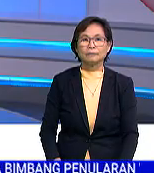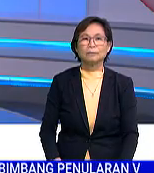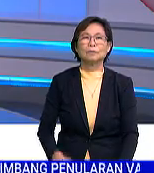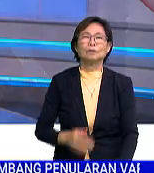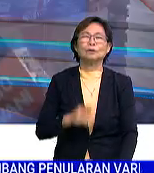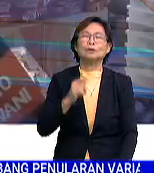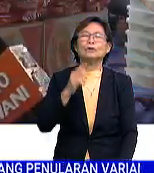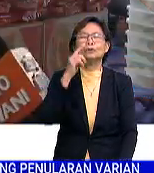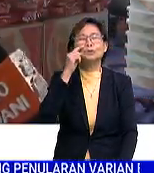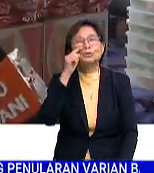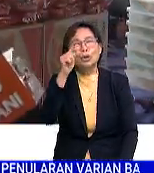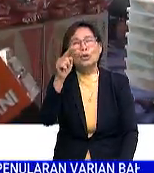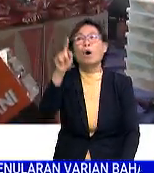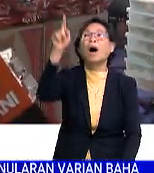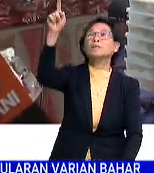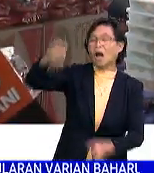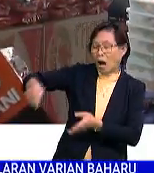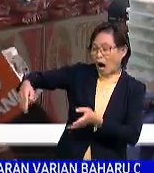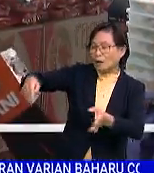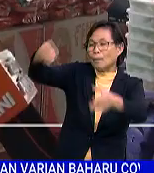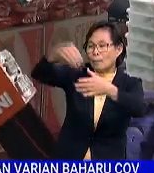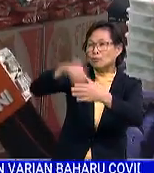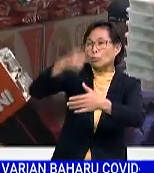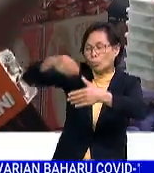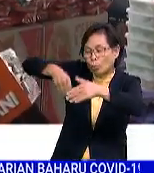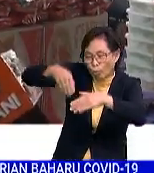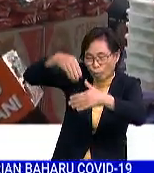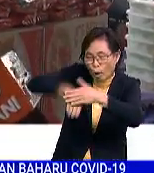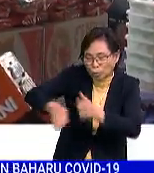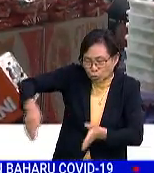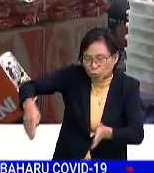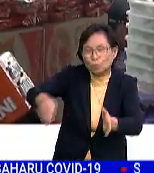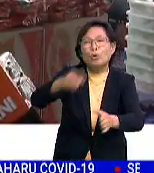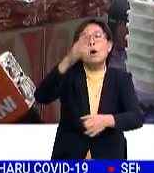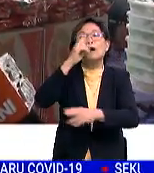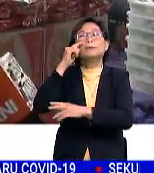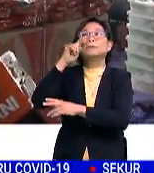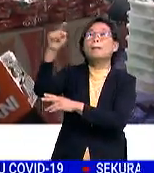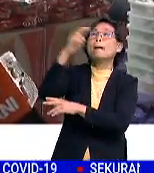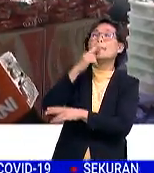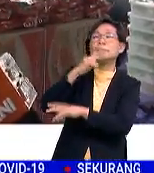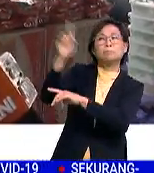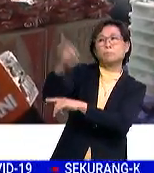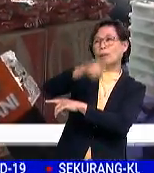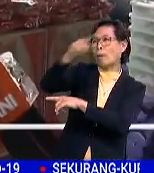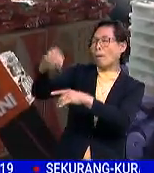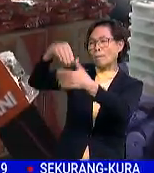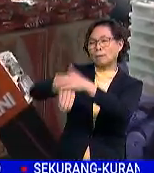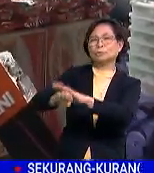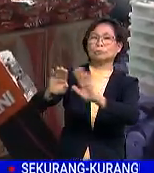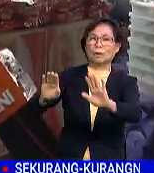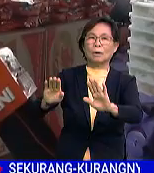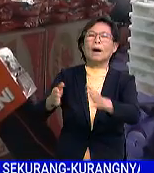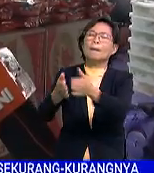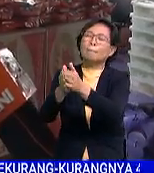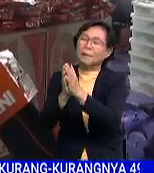Tolonglah tengok atas sikit. Ada laluan masuk tu hanya untuk masuk. Kalau nampak warna merah tu dilarang masuk, jangan masuk kat situ.